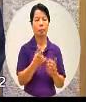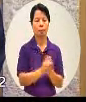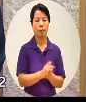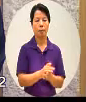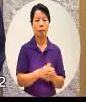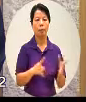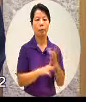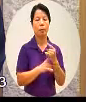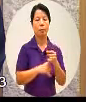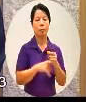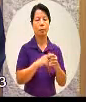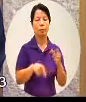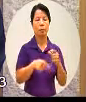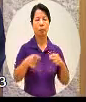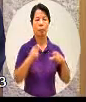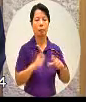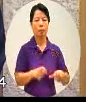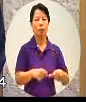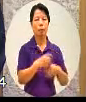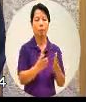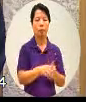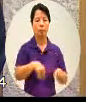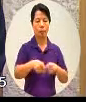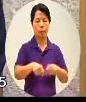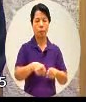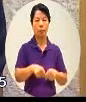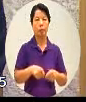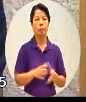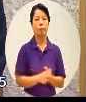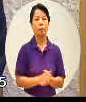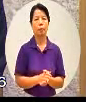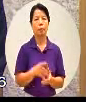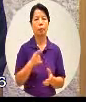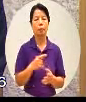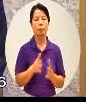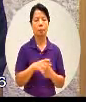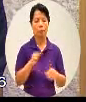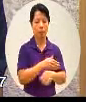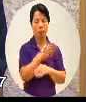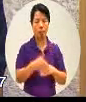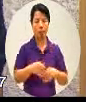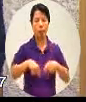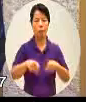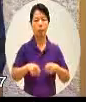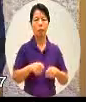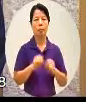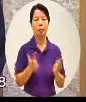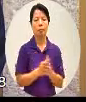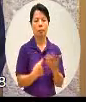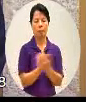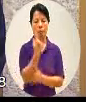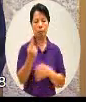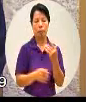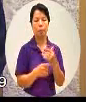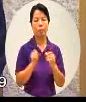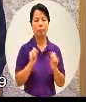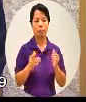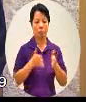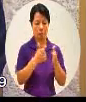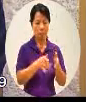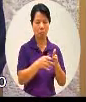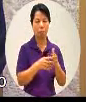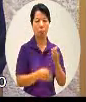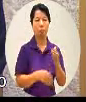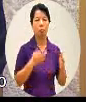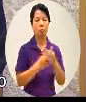宰港的区域排水做一个规划，吼、哦，那是整体规划啦，唔是干那讲做即个自容池。那迄阵的